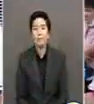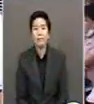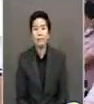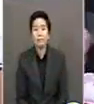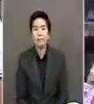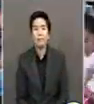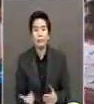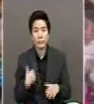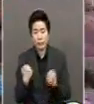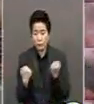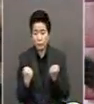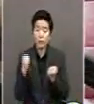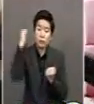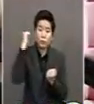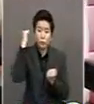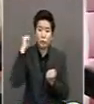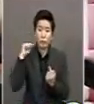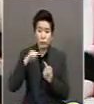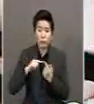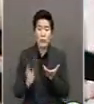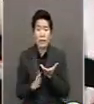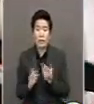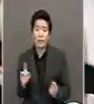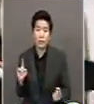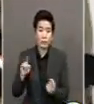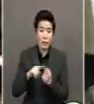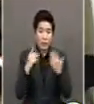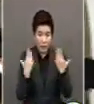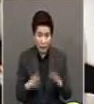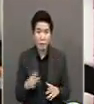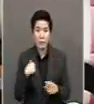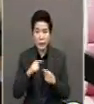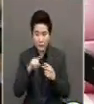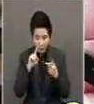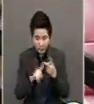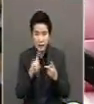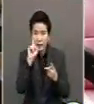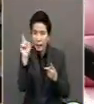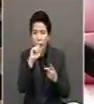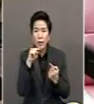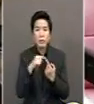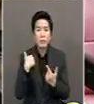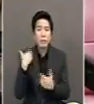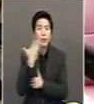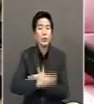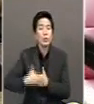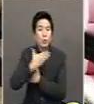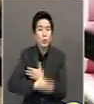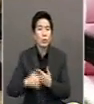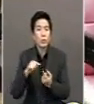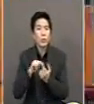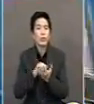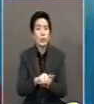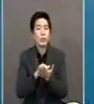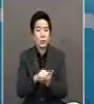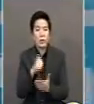ๆนอกจากชัตเทิลบัสที่ให้บริการจากสถานีเตาปูนมายังบางซื่อแล้วนะครับอีกหนึ่งช่องทางในการเดินทางเพื่อเชื่อมต่อรถไฟฟ้าสองส